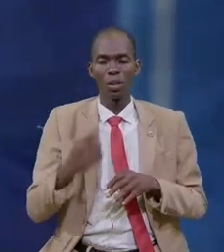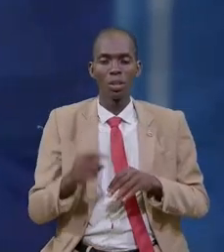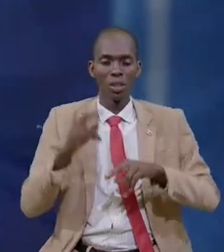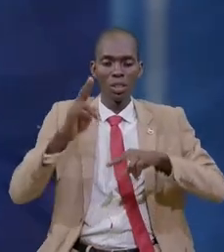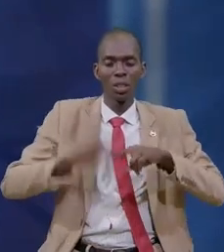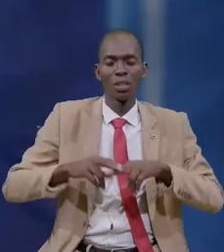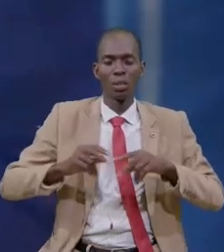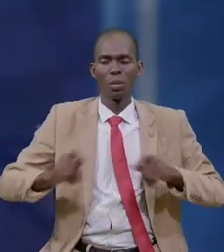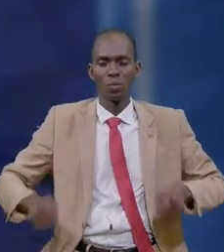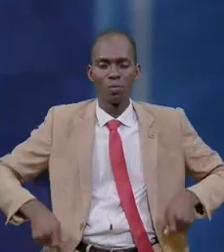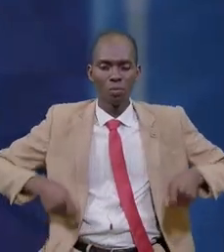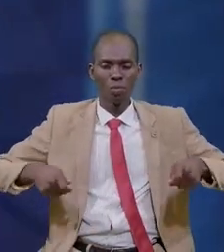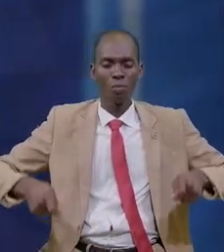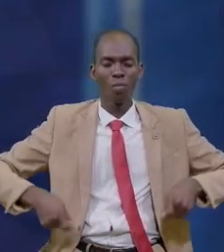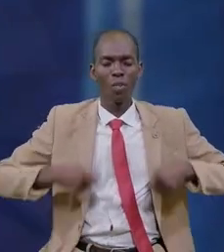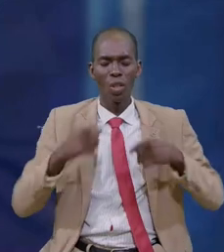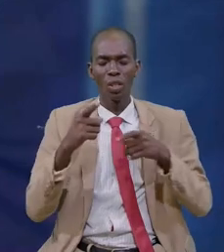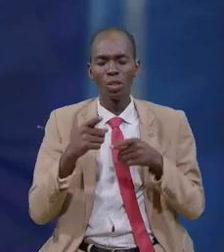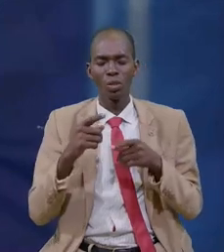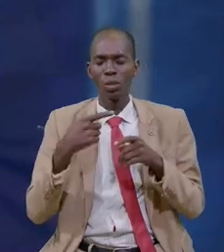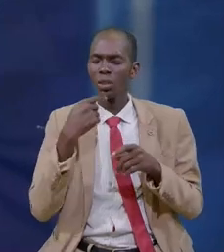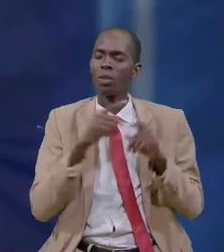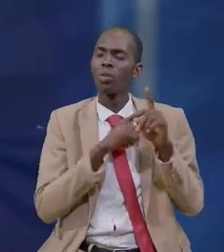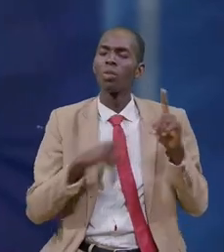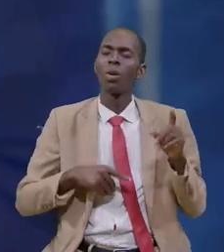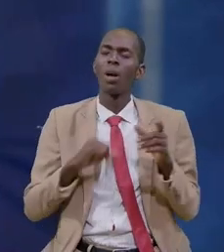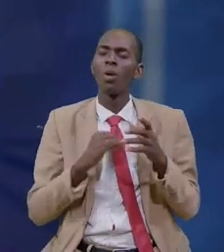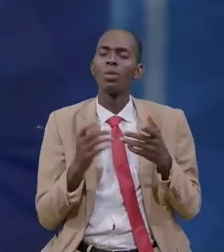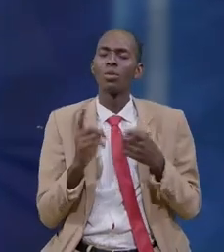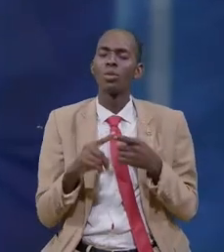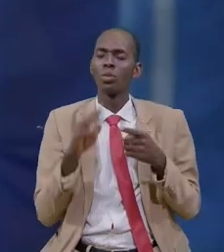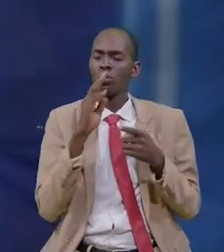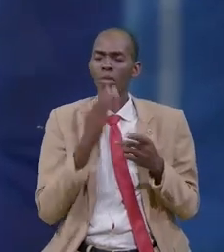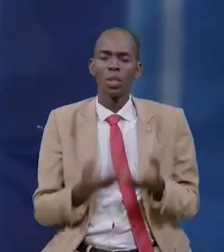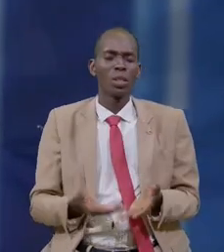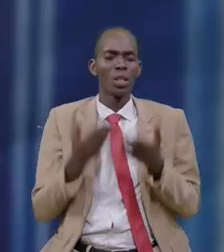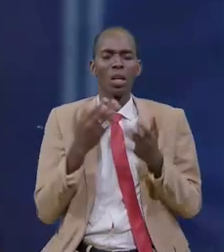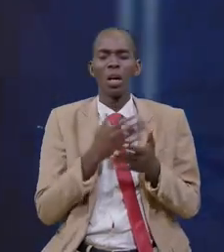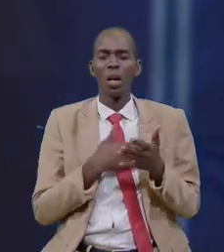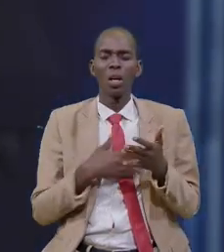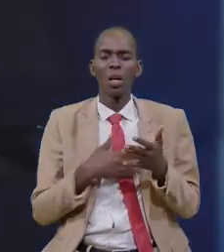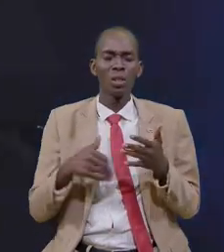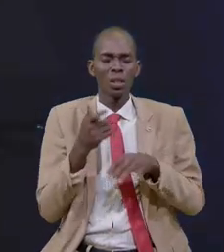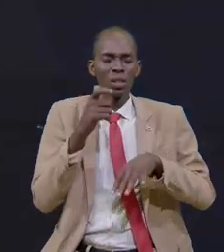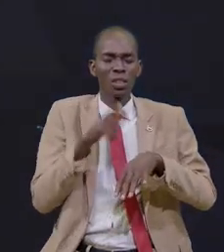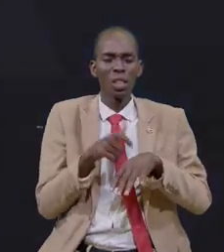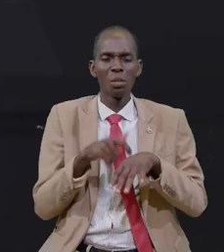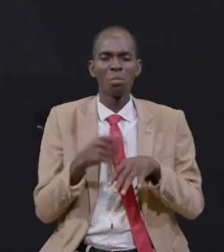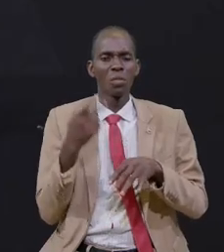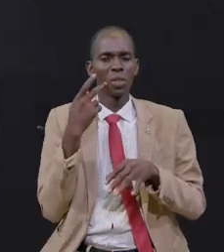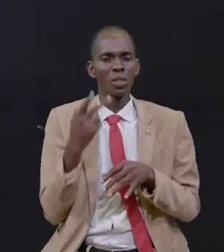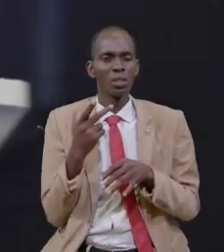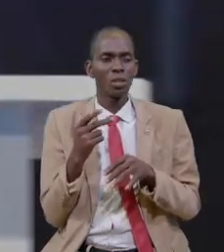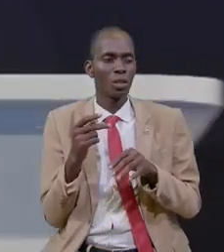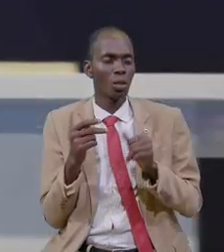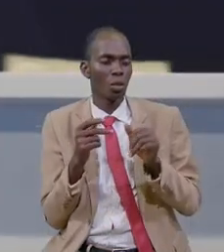fauteuil roulant, je vais me lever immédiatement. Vous allez vous lever. De tel côté, je suis aveugle et quelqu'un demande,